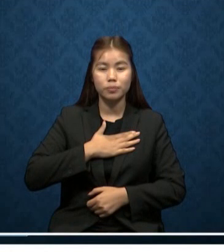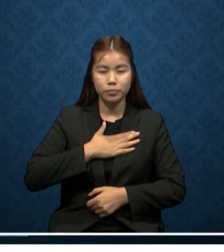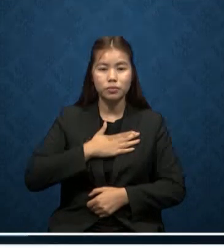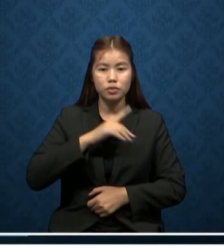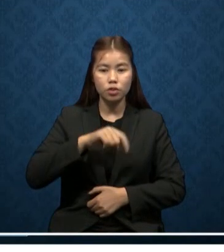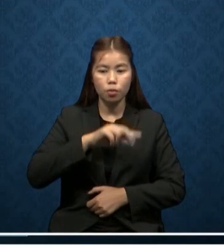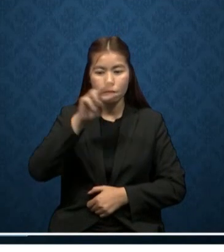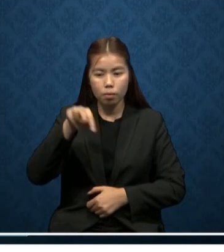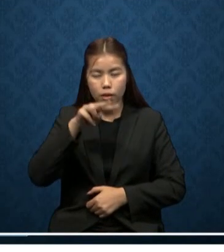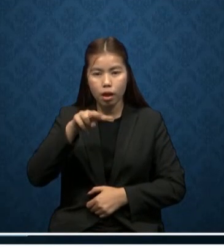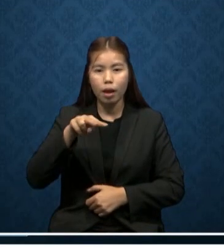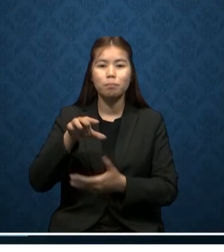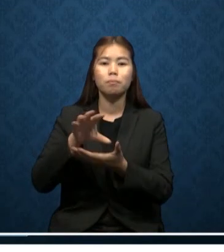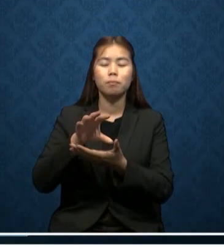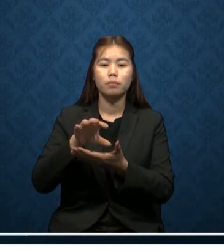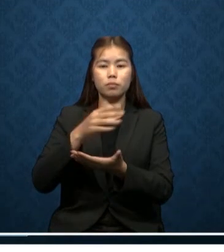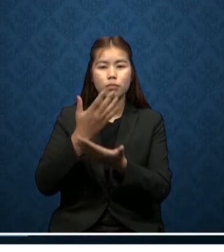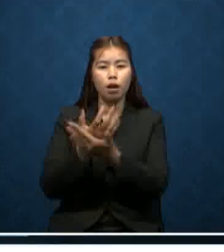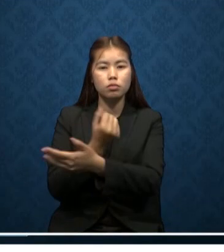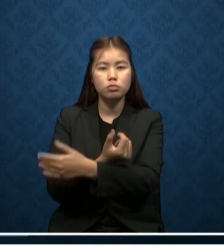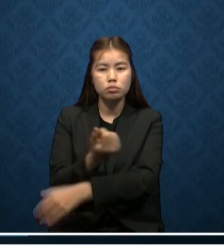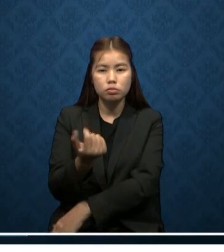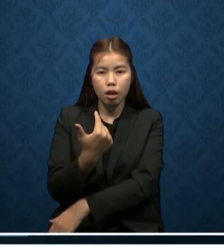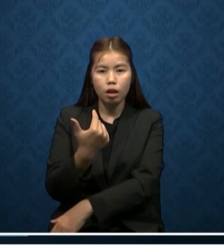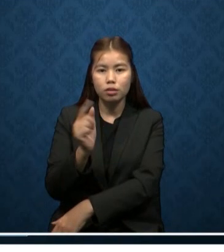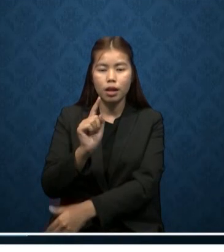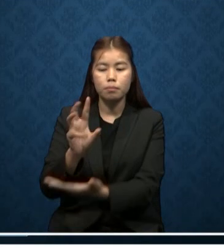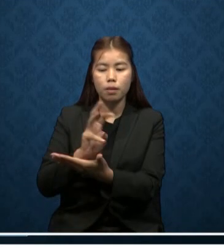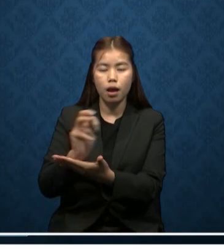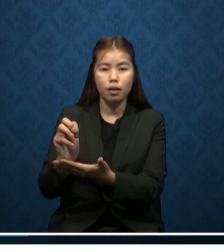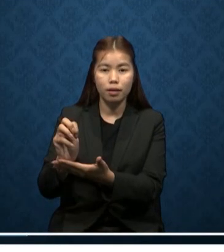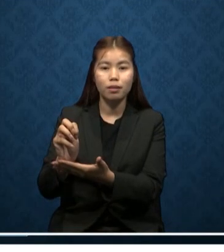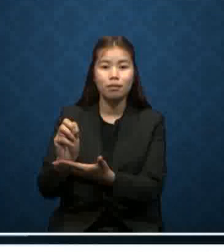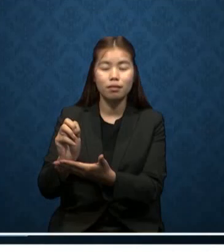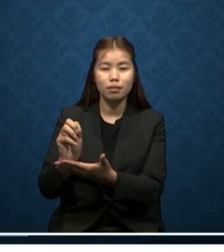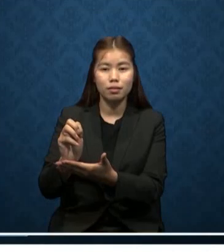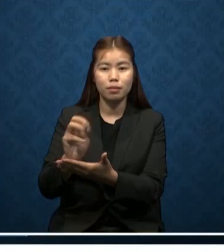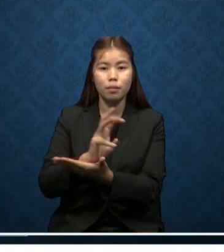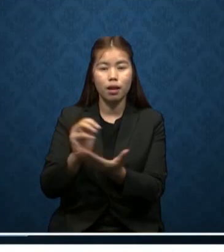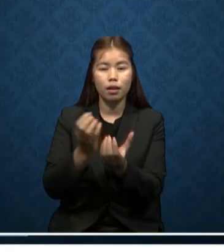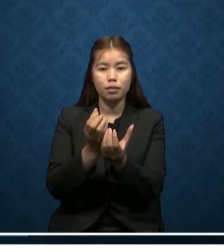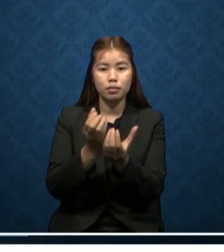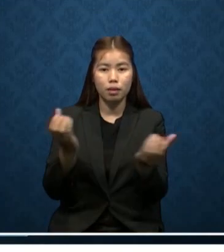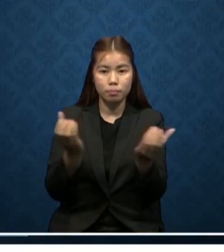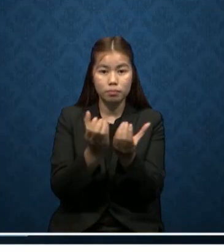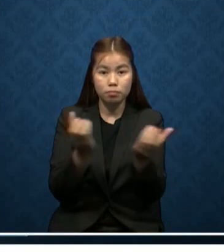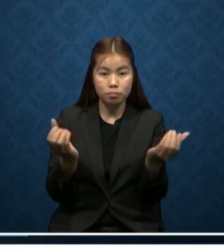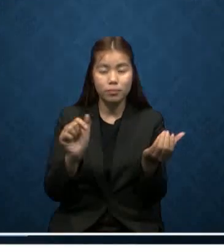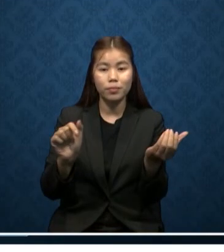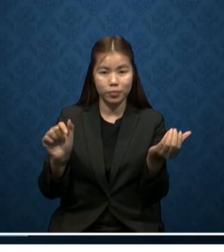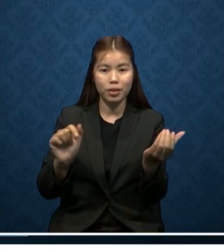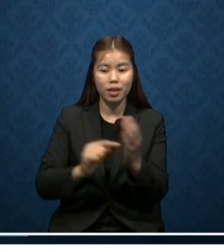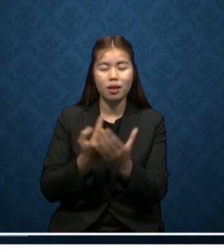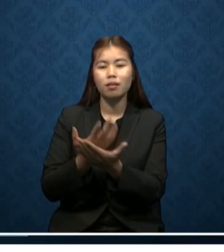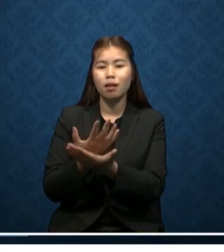จ้างมหาวิทยาลัยธรรมศาสตร์ให้มาศึกษาในการแนวทางในเกดำเนินการซึ่งเพิ่งทำนะเพิ่งทำนะครับ